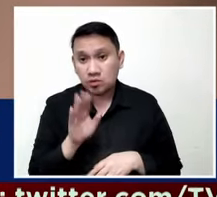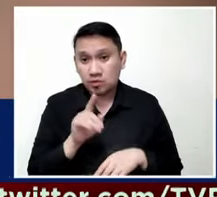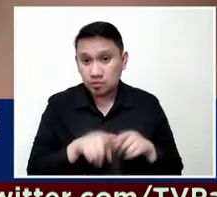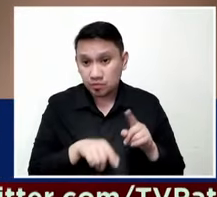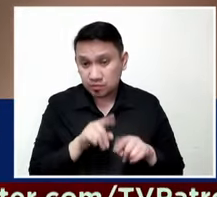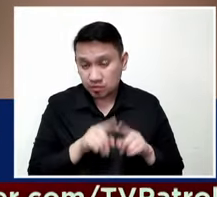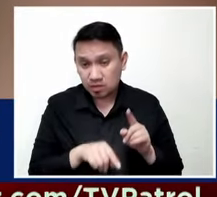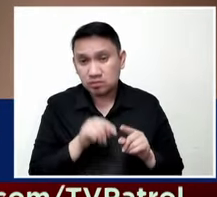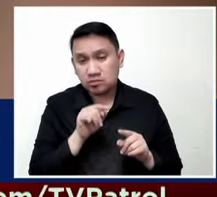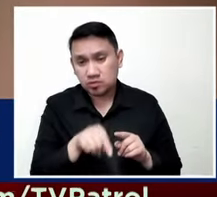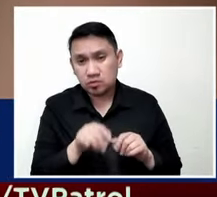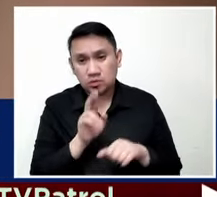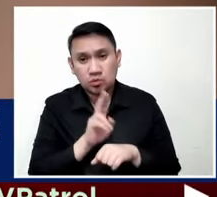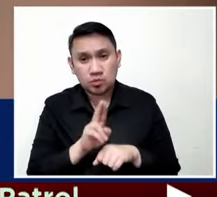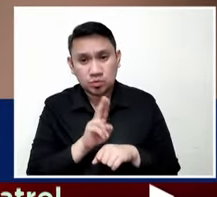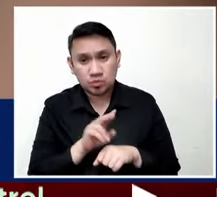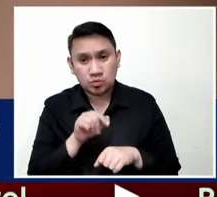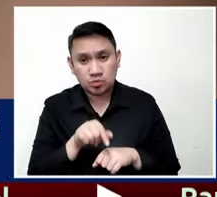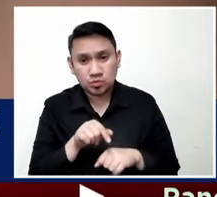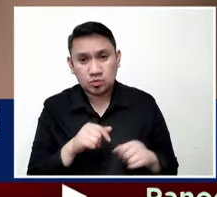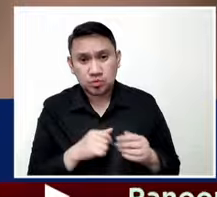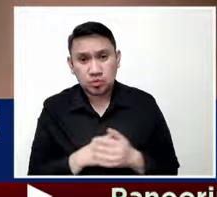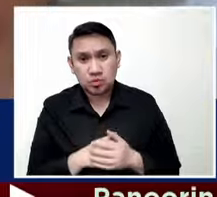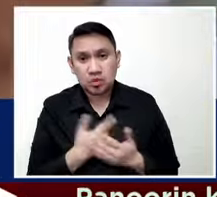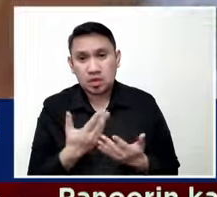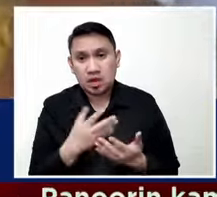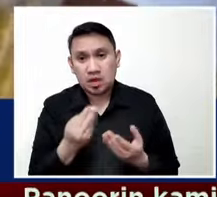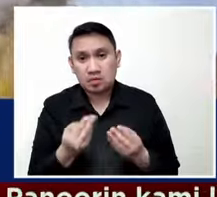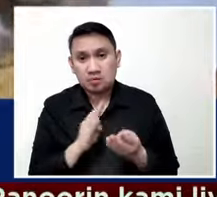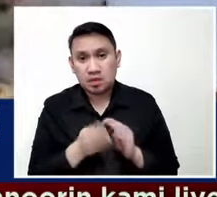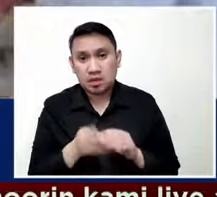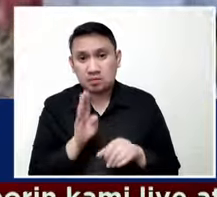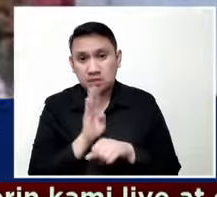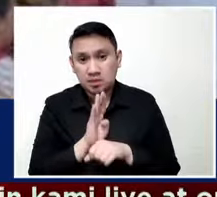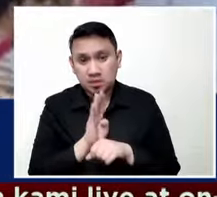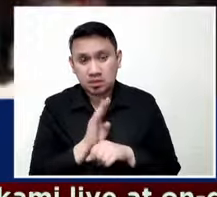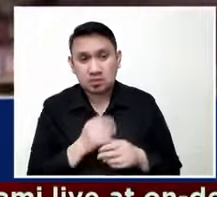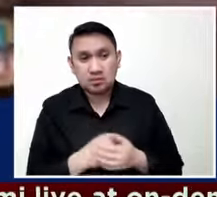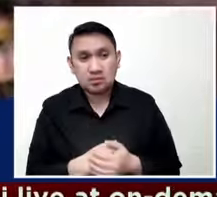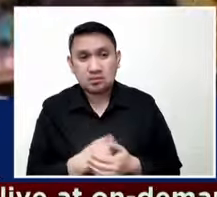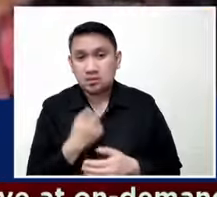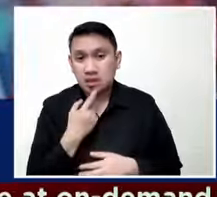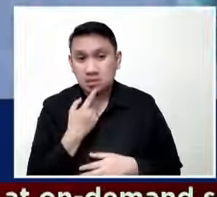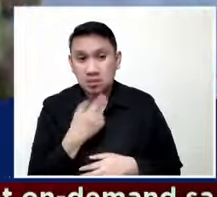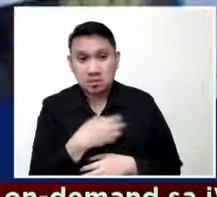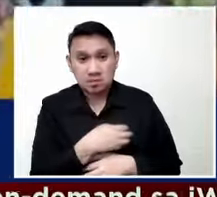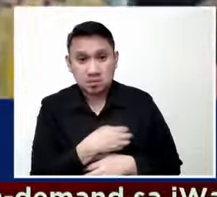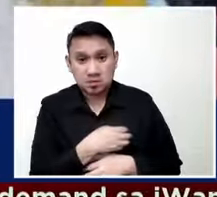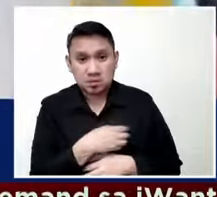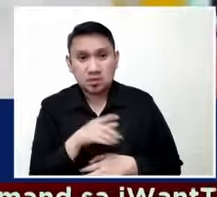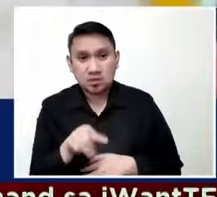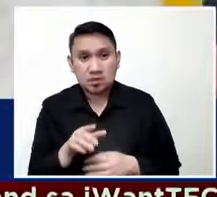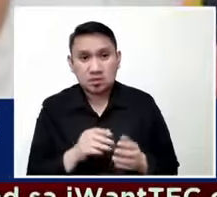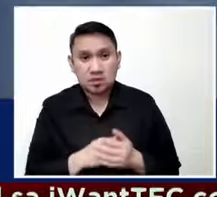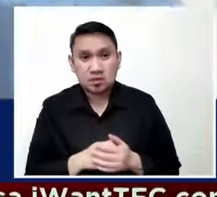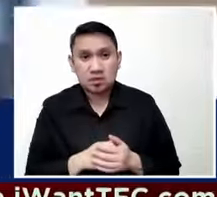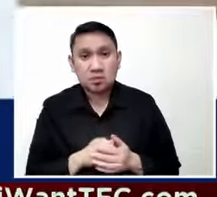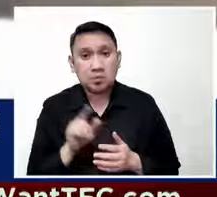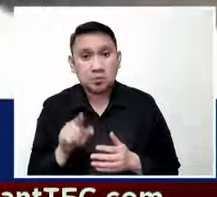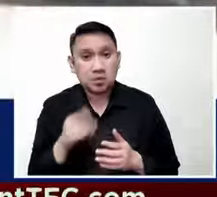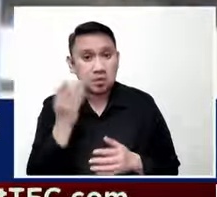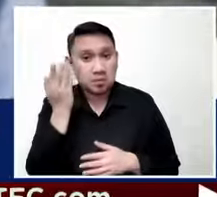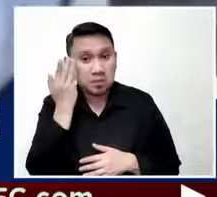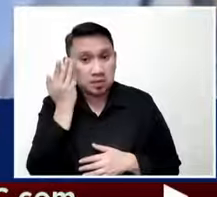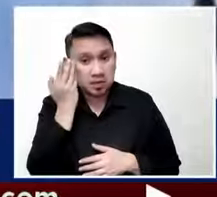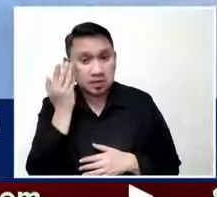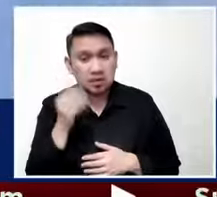po yung gagamit. Parang magiging business daw po. Ayon sa PNP-HPG, modus ng mga kawatan na magpanggap silang